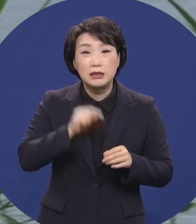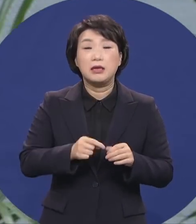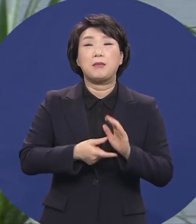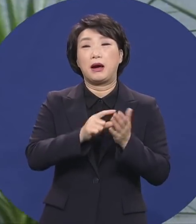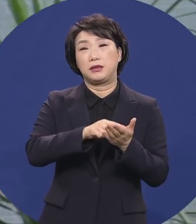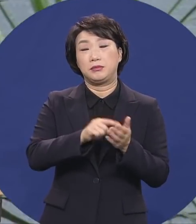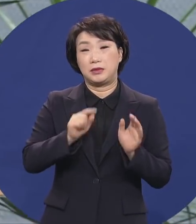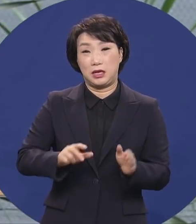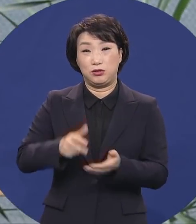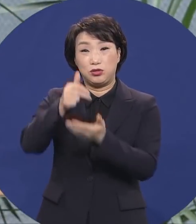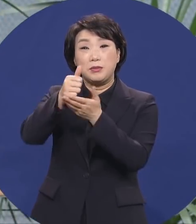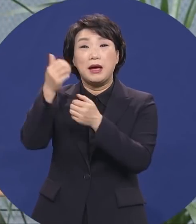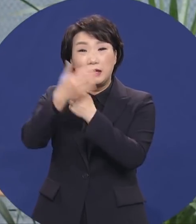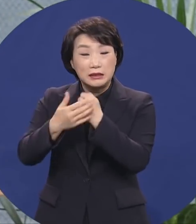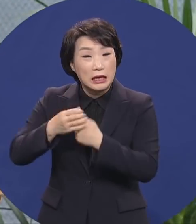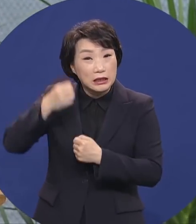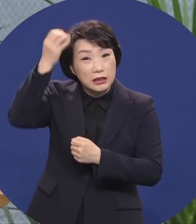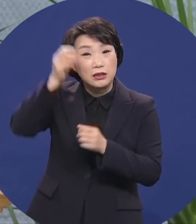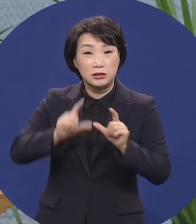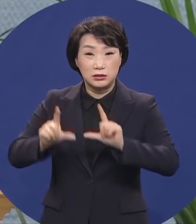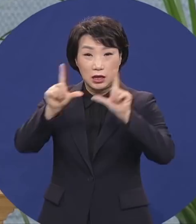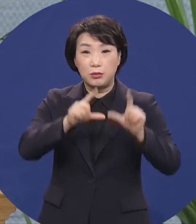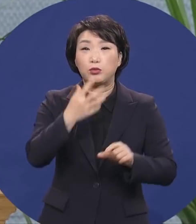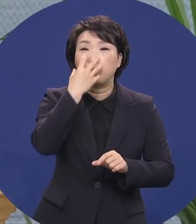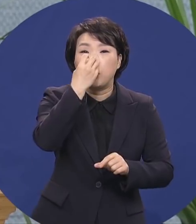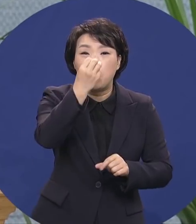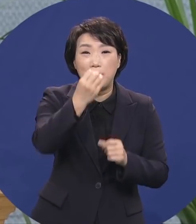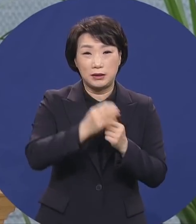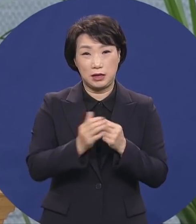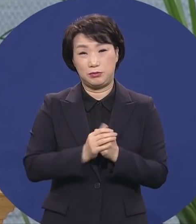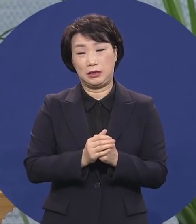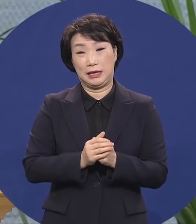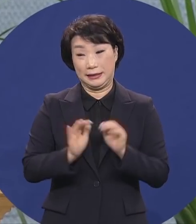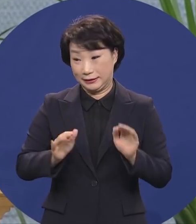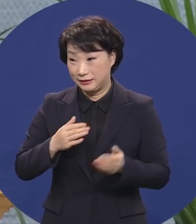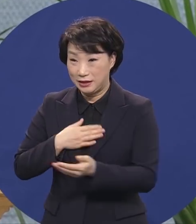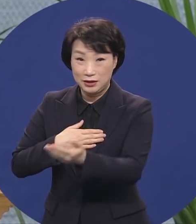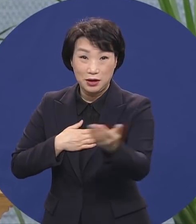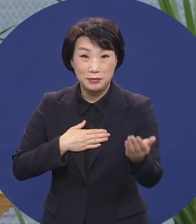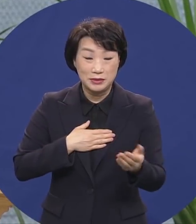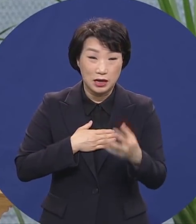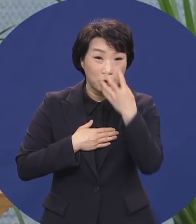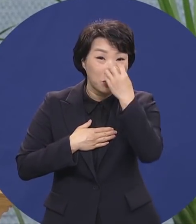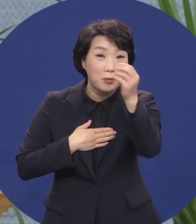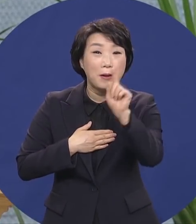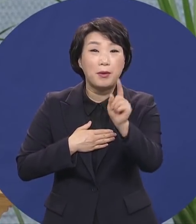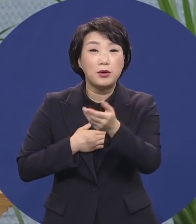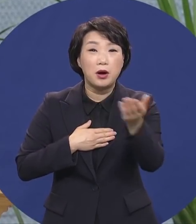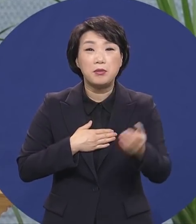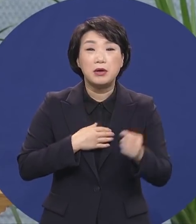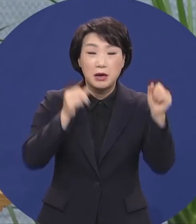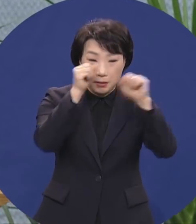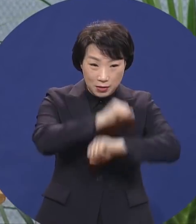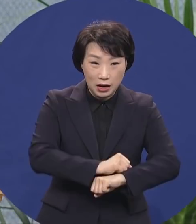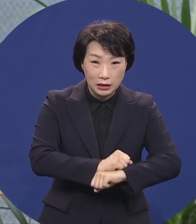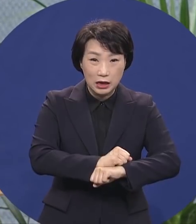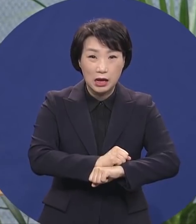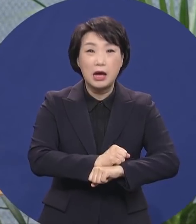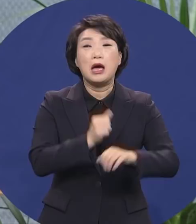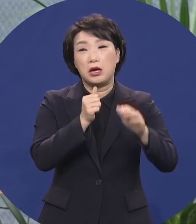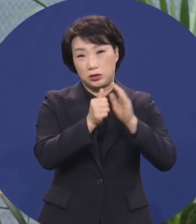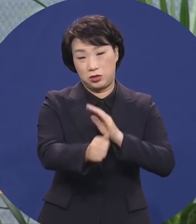은혜를 잊어버리고 사는 교만하기 때문에. 그래서 여러분 교만은 패망의 선봉이요